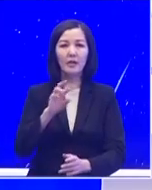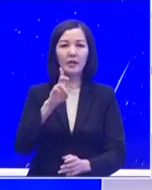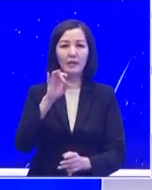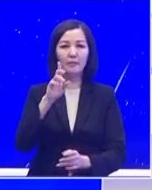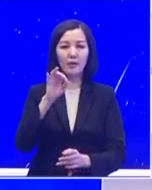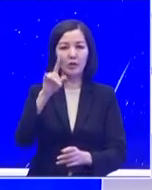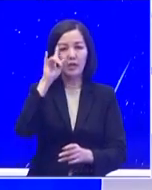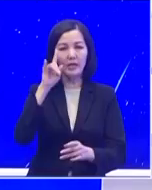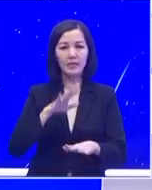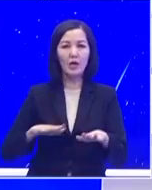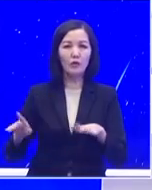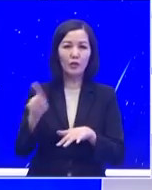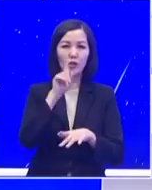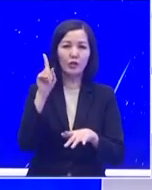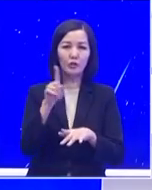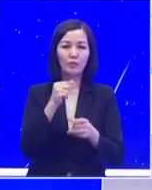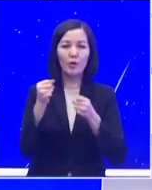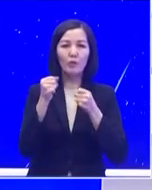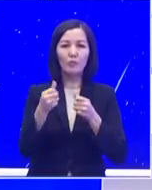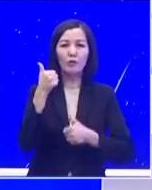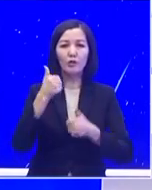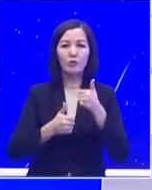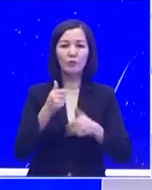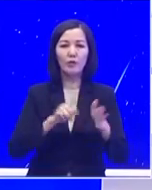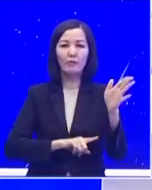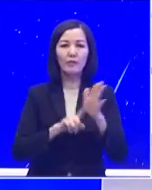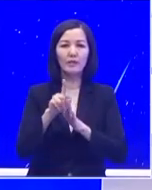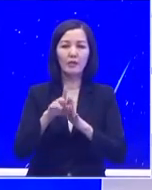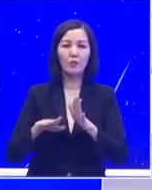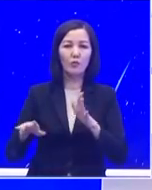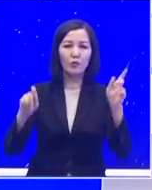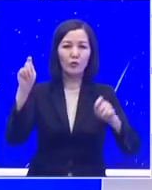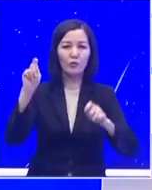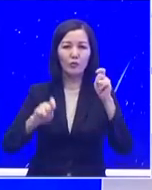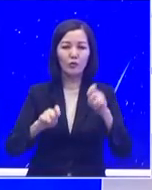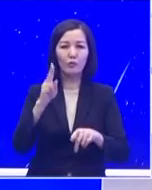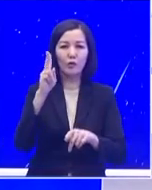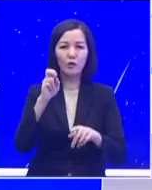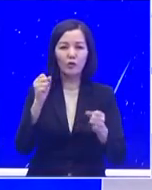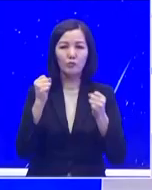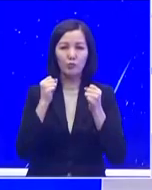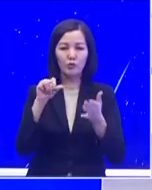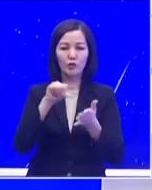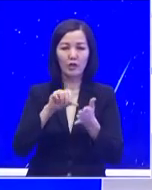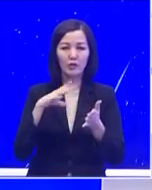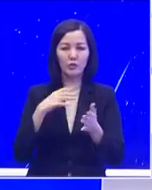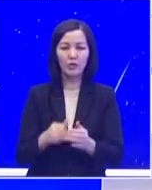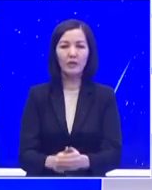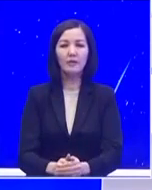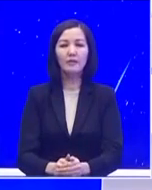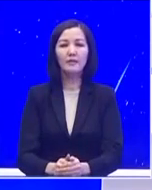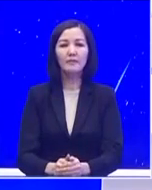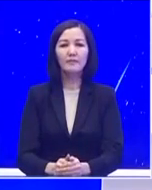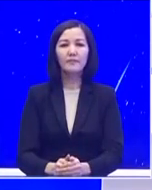Еңбекші Қазақ ауданында жасөспірімдер арасында бокстан чемпионат басталды. Оған өңірдің түкпір-түкпірінен 200-ден аса спортшы қатысып